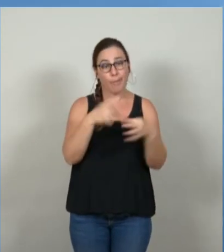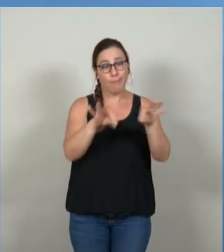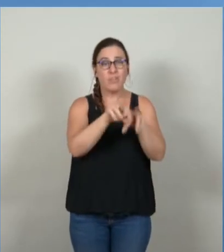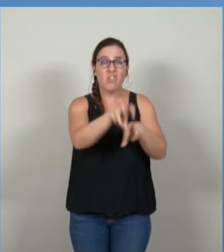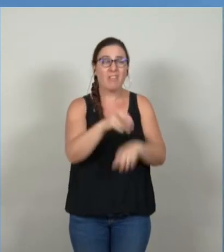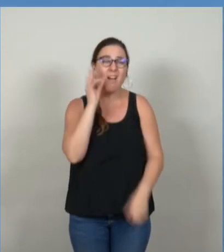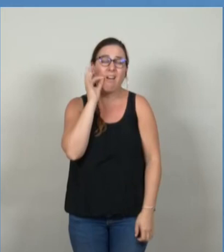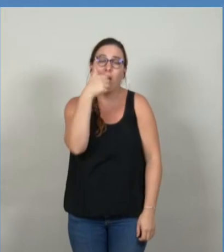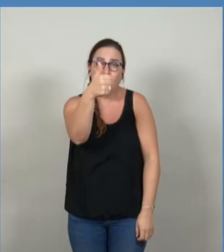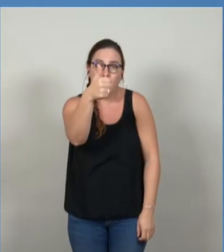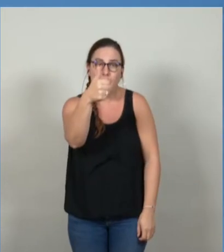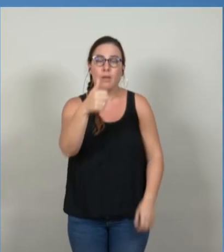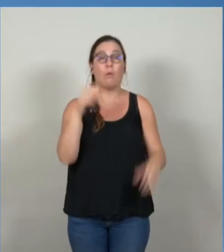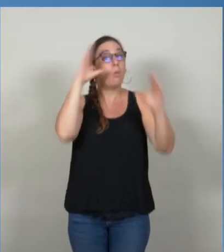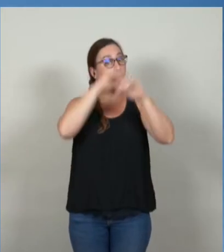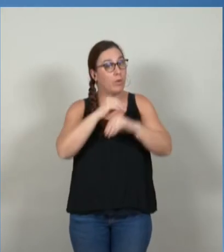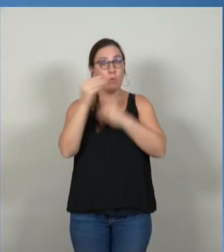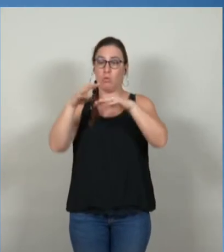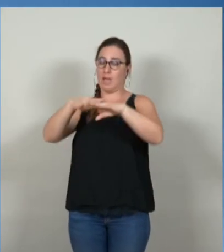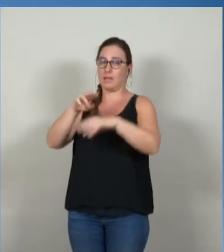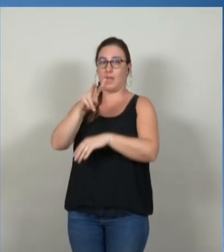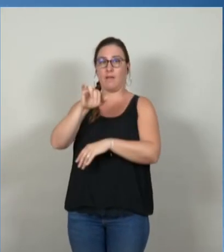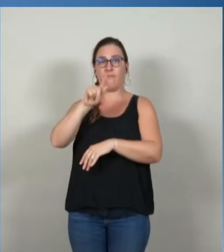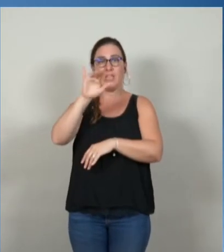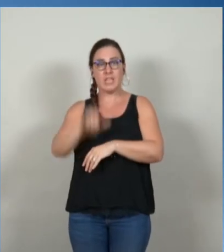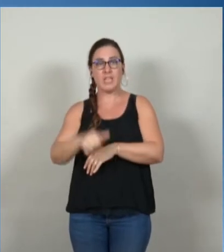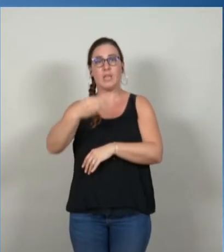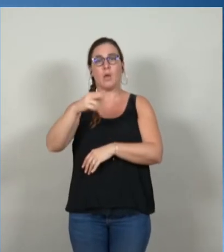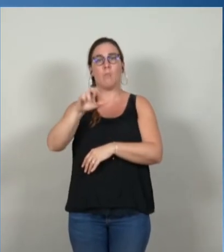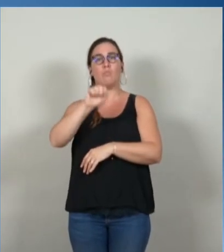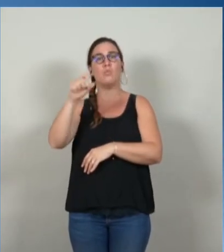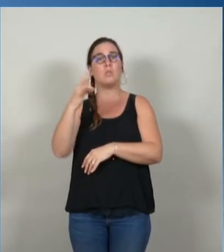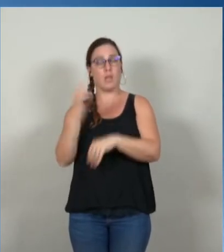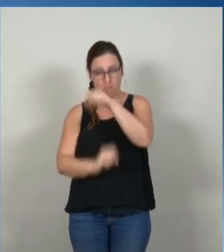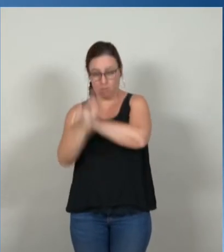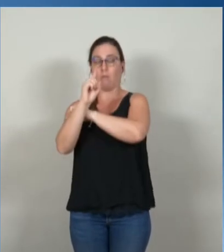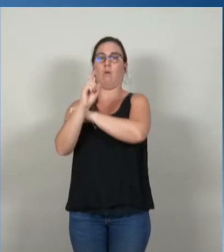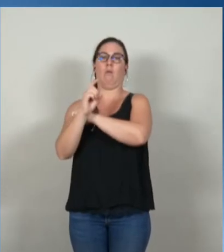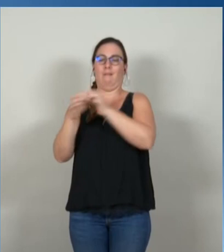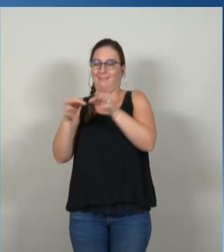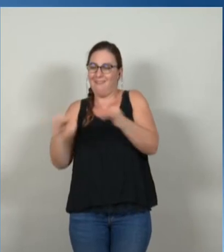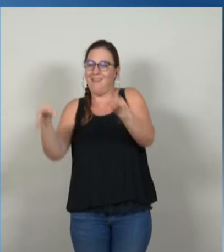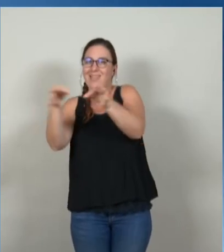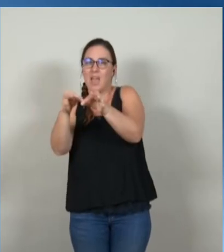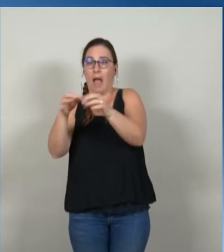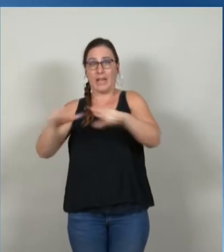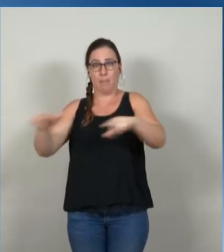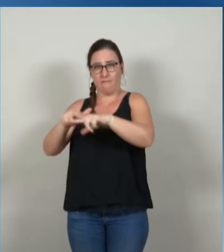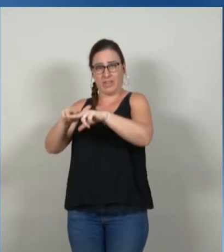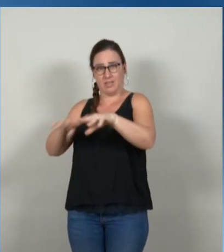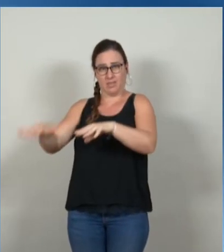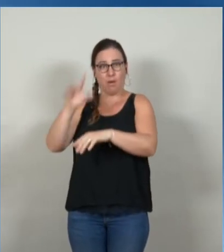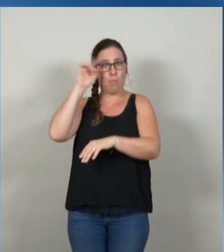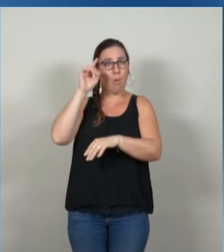vous n'y avez pas pensé à minimiser ou seulement maintenant à la marge sur le terrain qui demeure libre parce que les